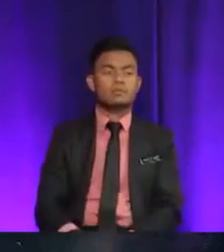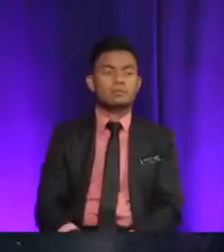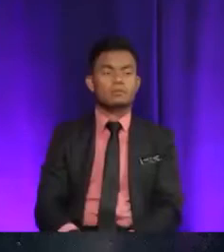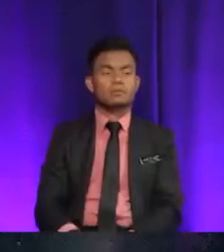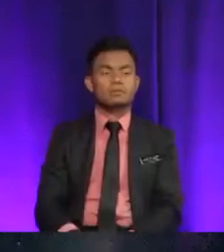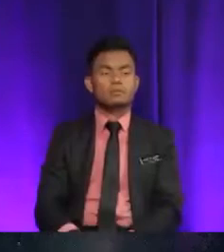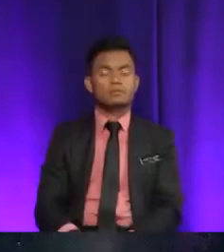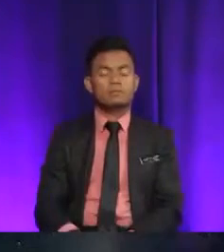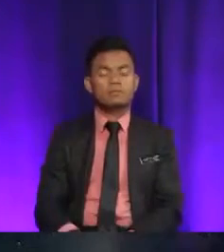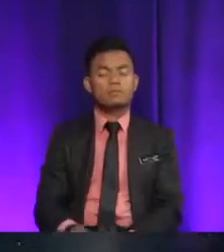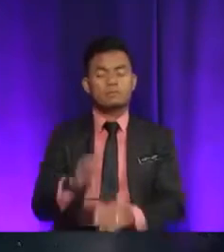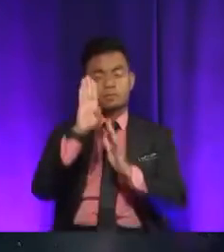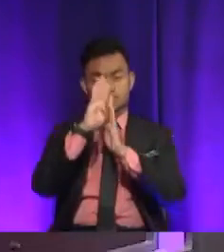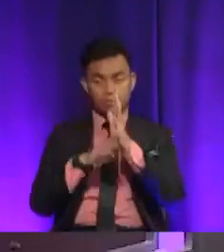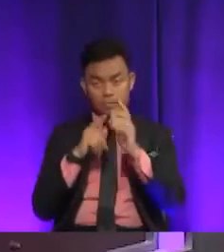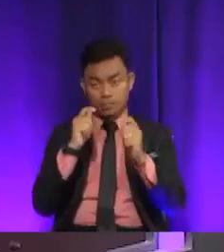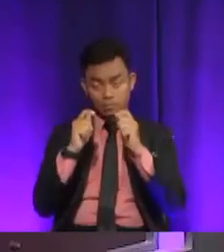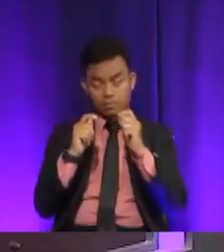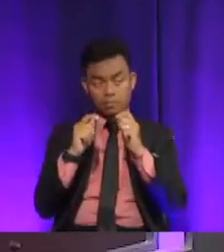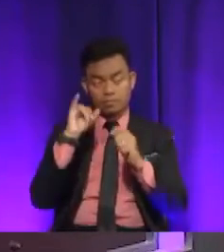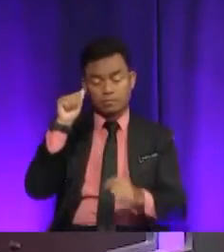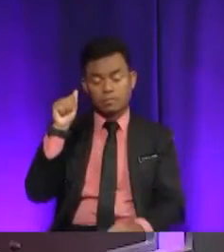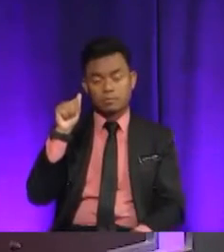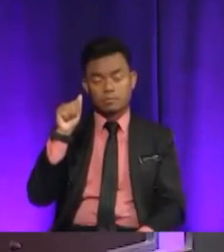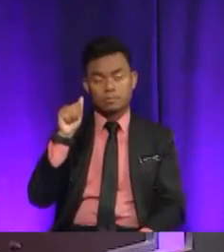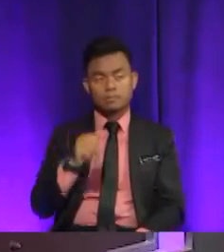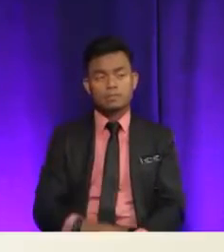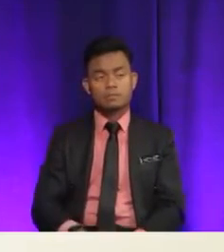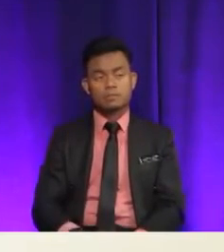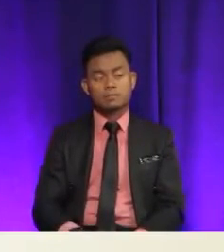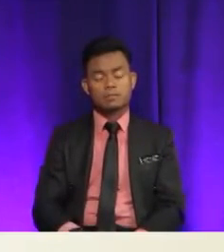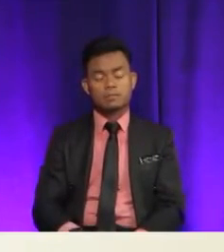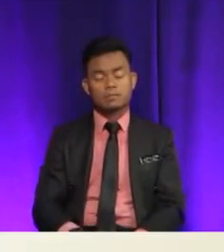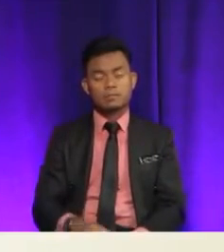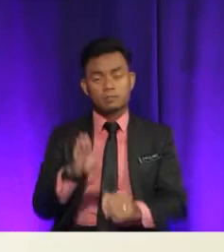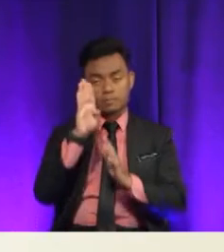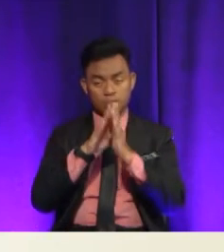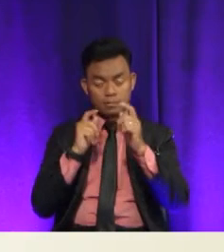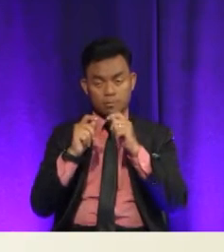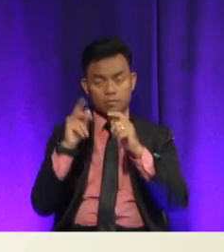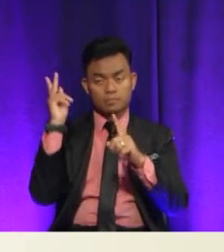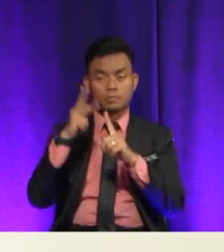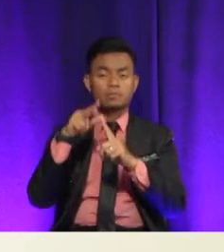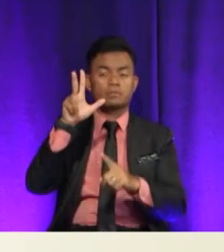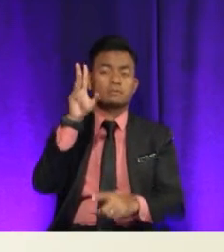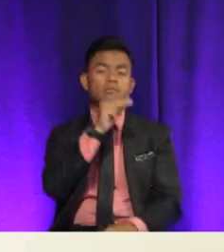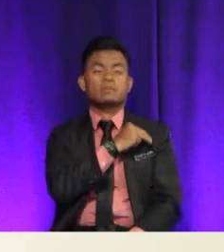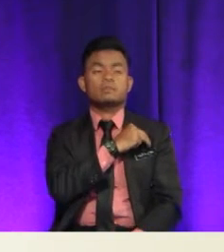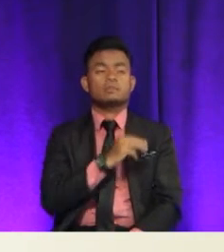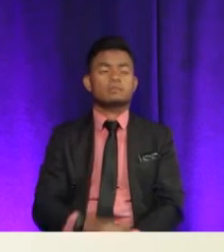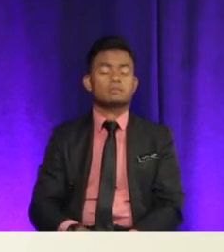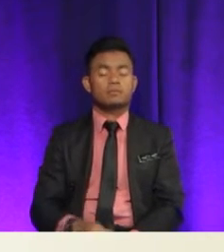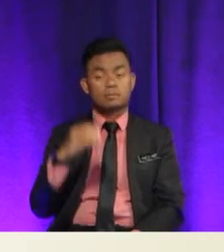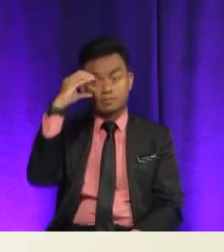bertitah iya bertitalah ia Seraya berperi berpisah kepada tiga menteri ayuhai menteri Pergilah diri carikan